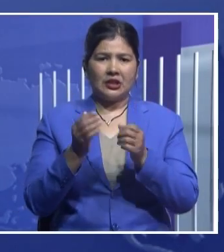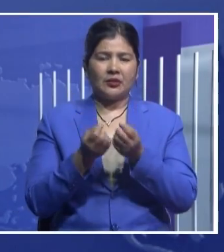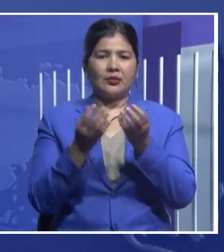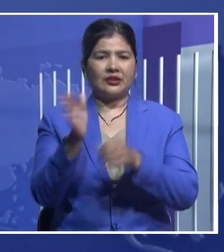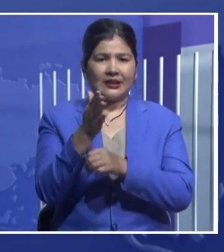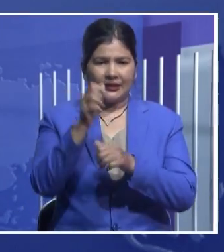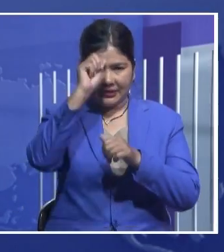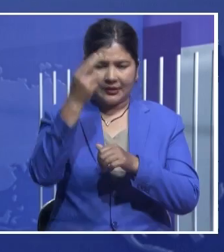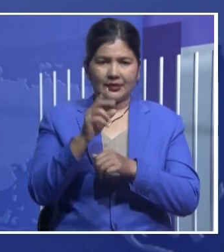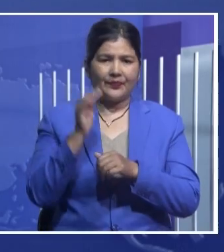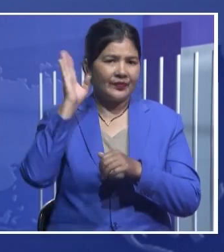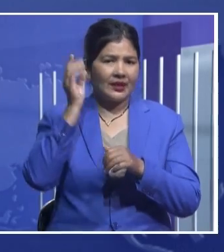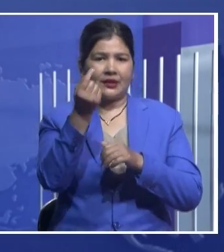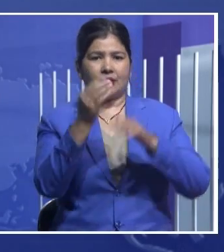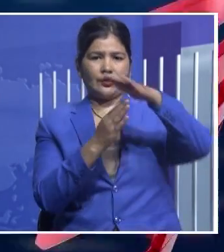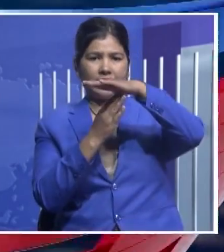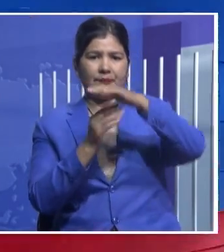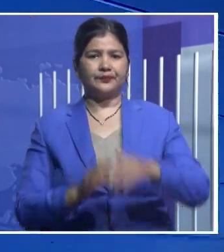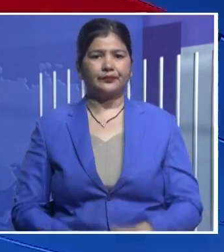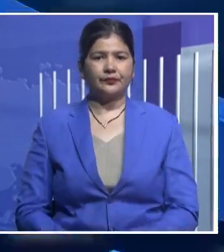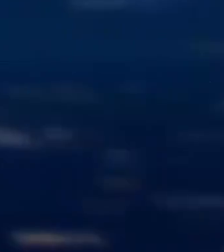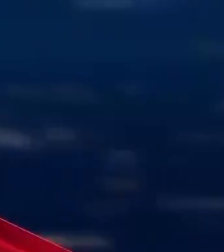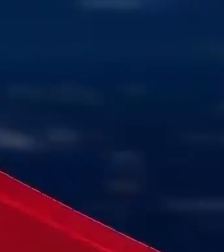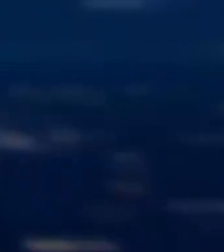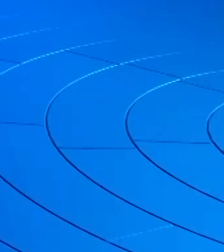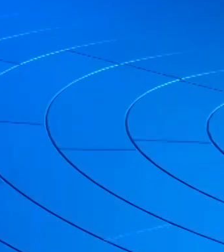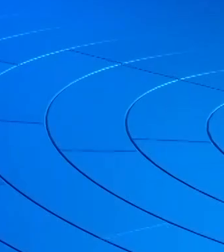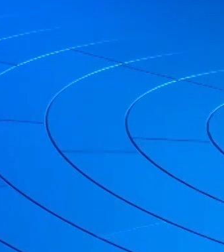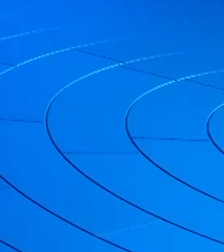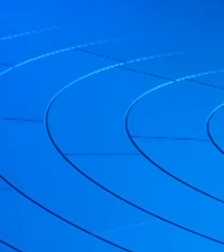समाचारको क्रम जारी नै छ, अहिलेलाई एकैछिनको विश्राम।